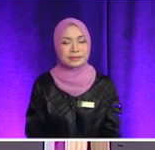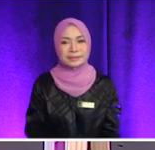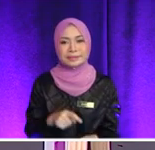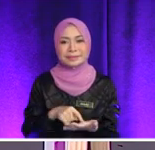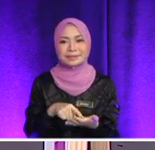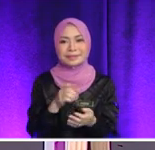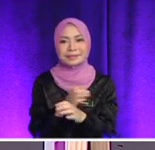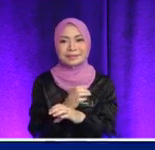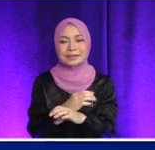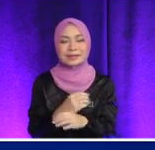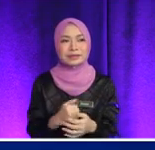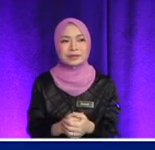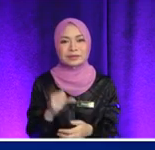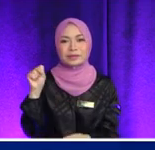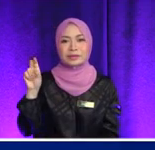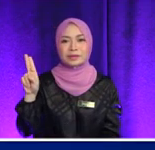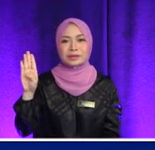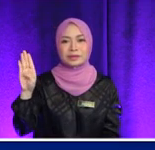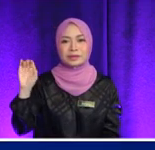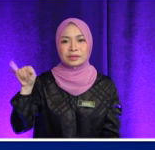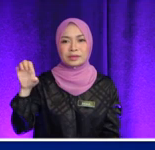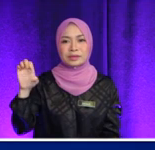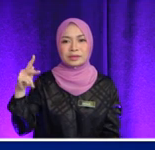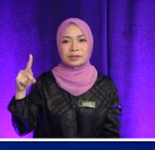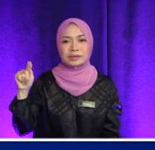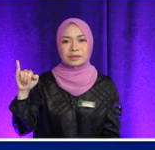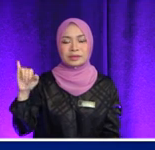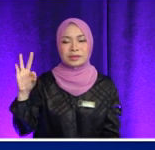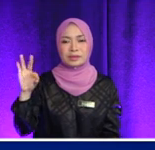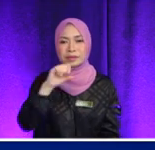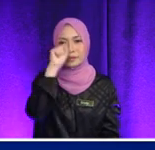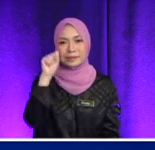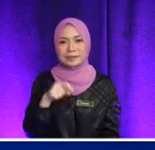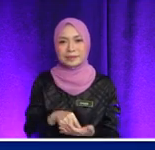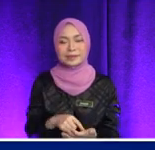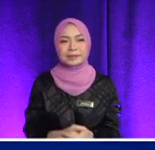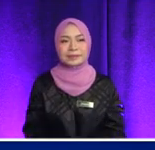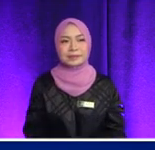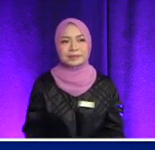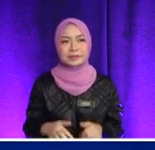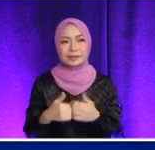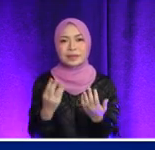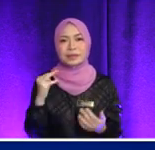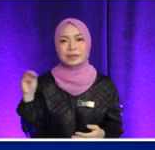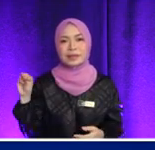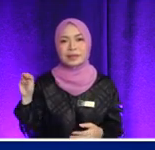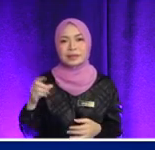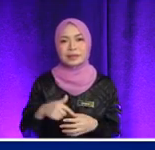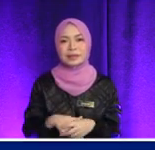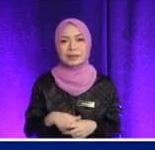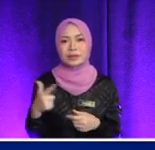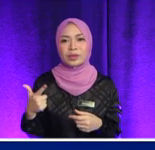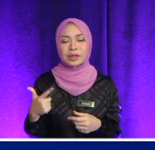Oke Bagaimanakah aliran meluapkan emosi mereka ke dalam kadal yang dihasilkan